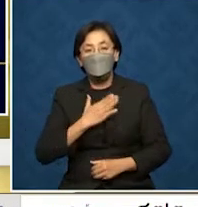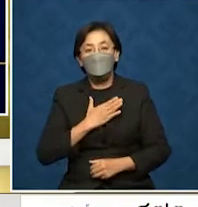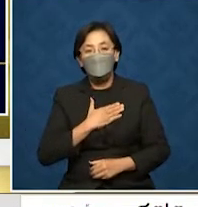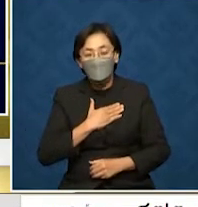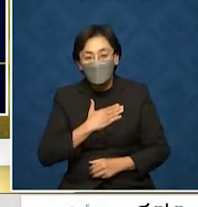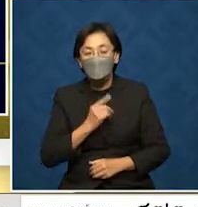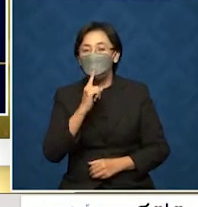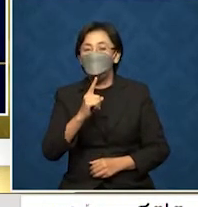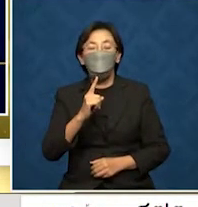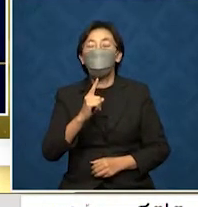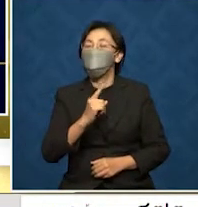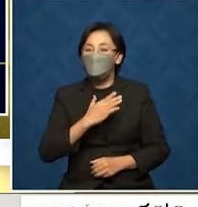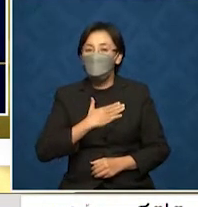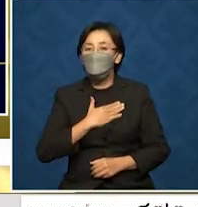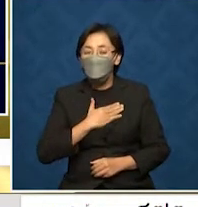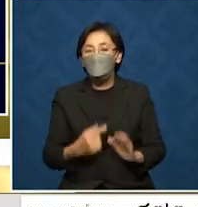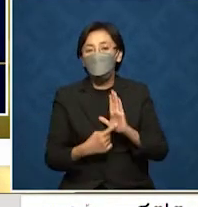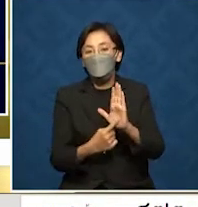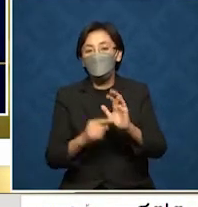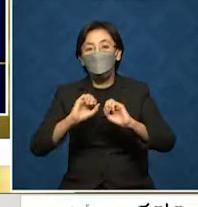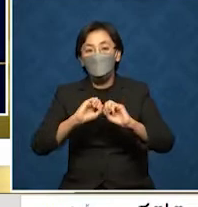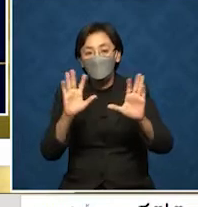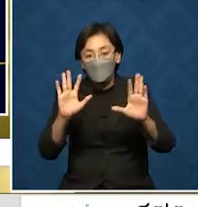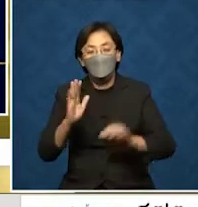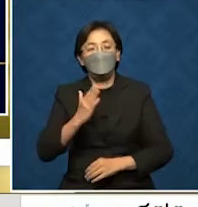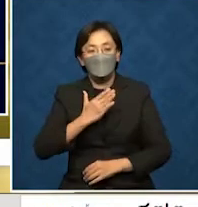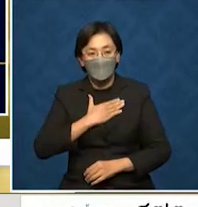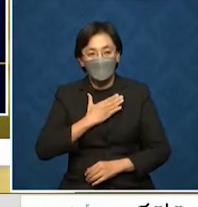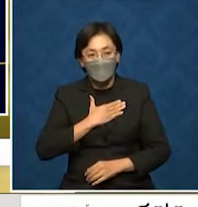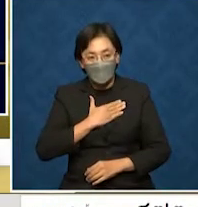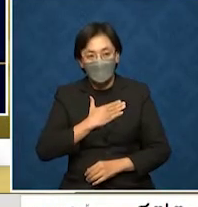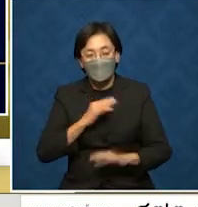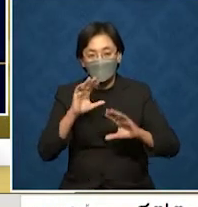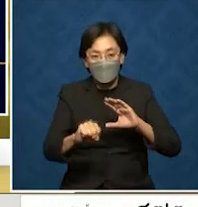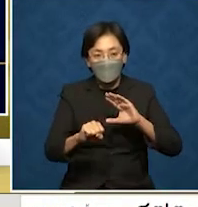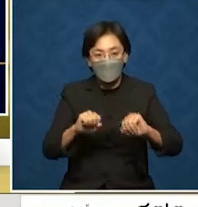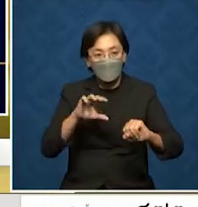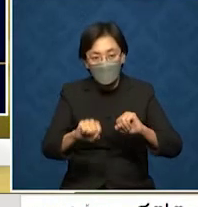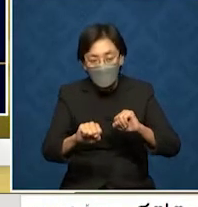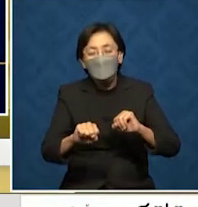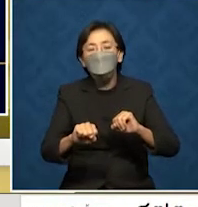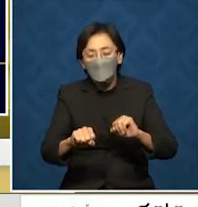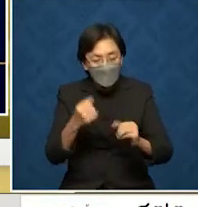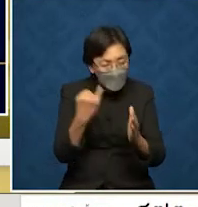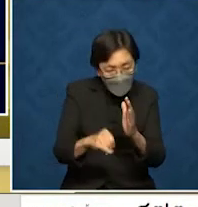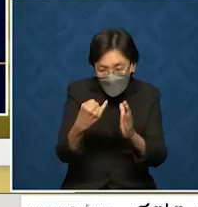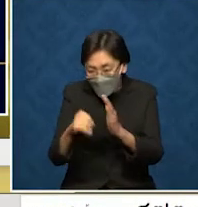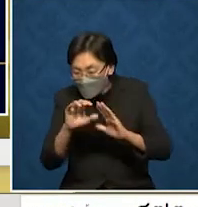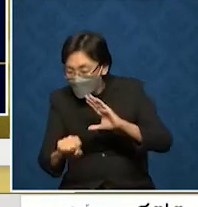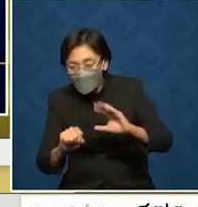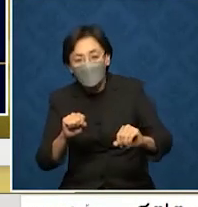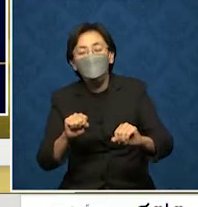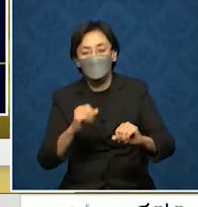กล้าที่จะแสดงให้ท่านทั้งหลายได้เห็นว่าเราต้องปราบปรามในส่วนต่างๆนั้นและมั่นใจว่